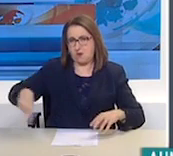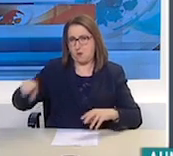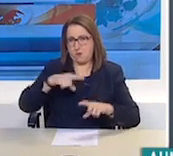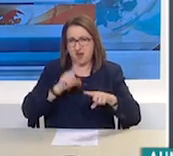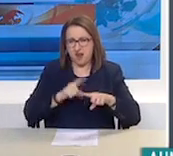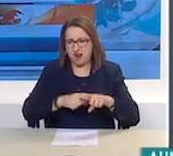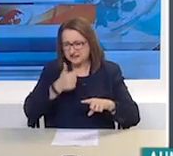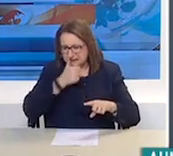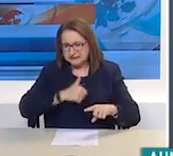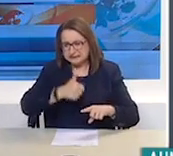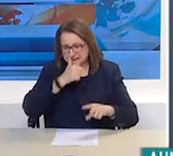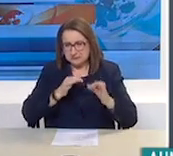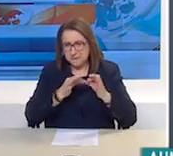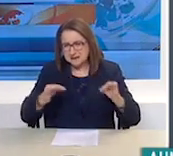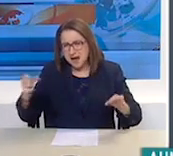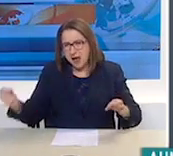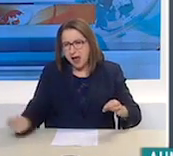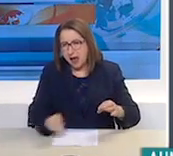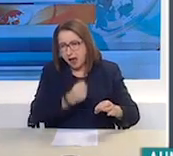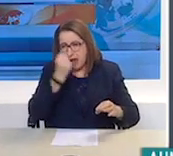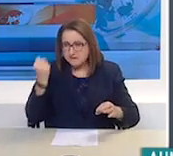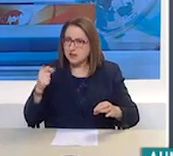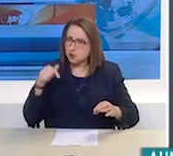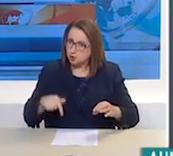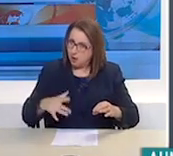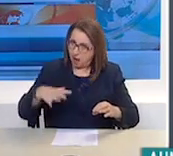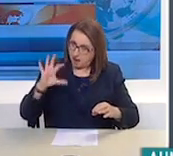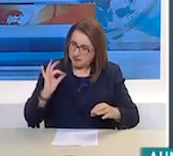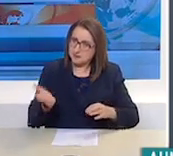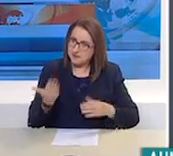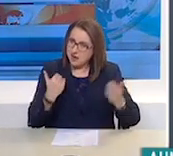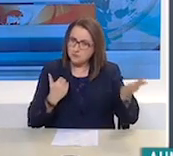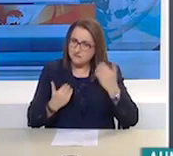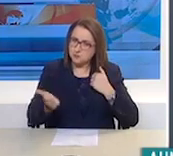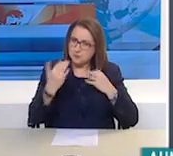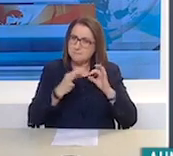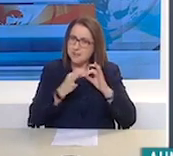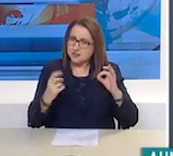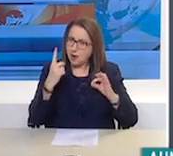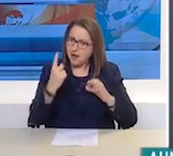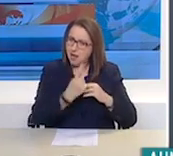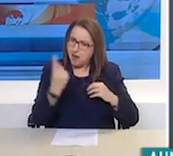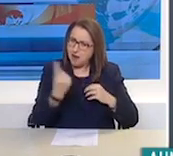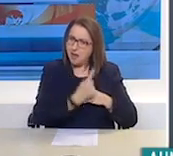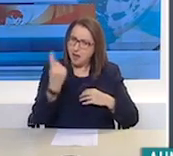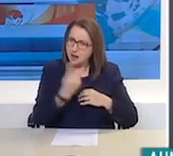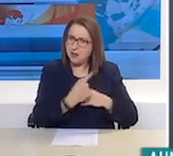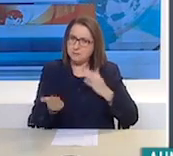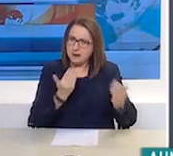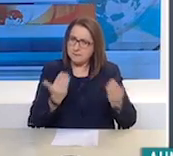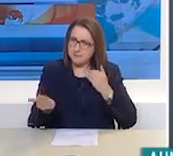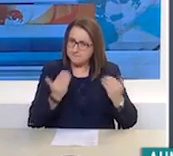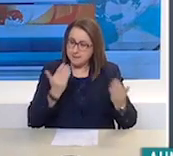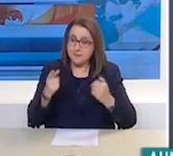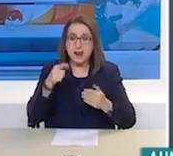γνωρίζετε, βρισκόμαστε στη φάση της σταδιακής άρσης που απαιτεί επίσης πολύ προσοχή από όλους μας. Η